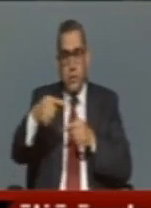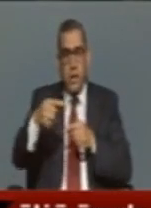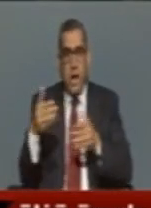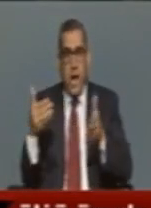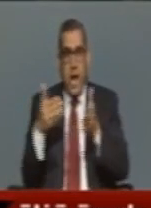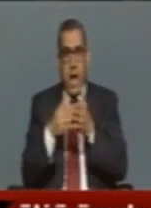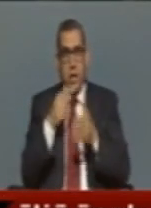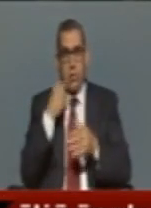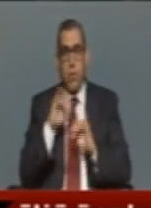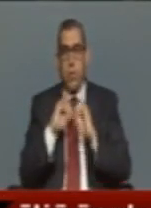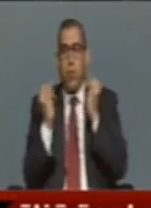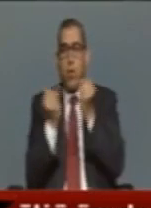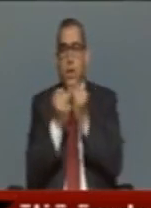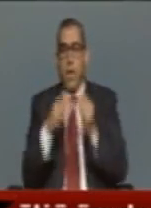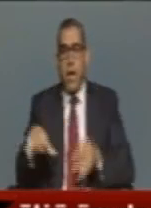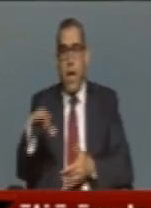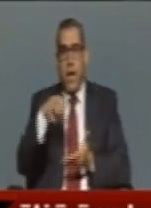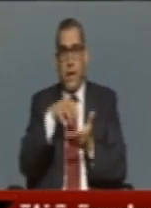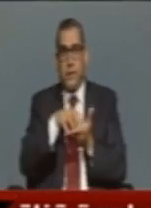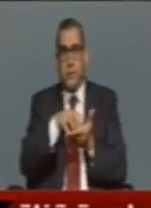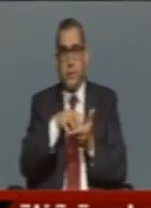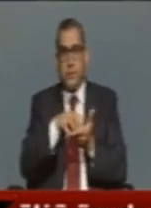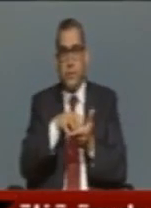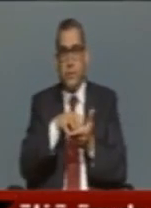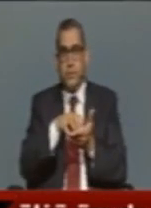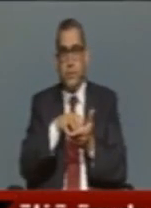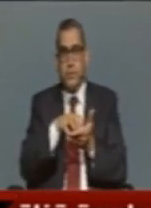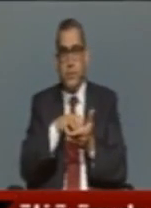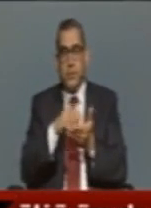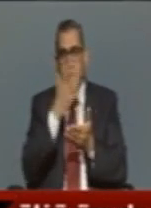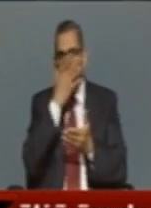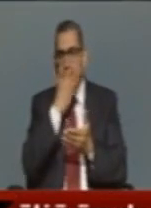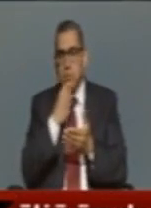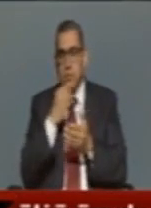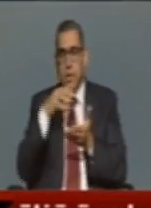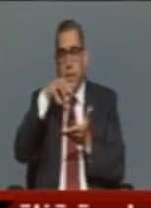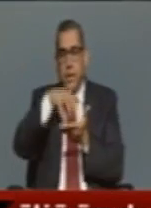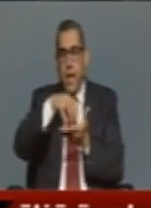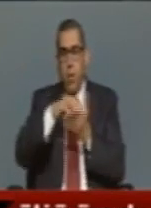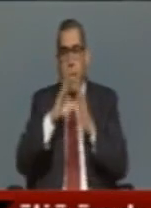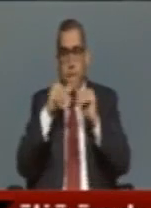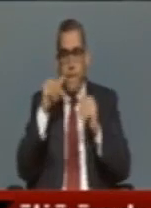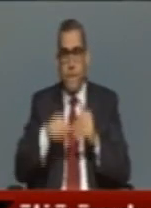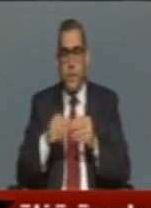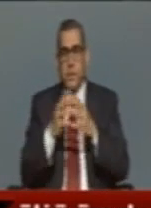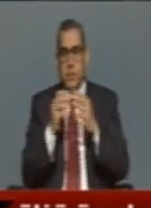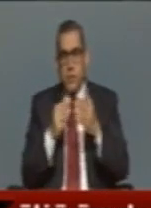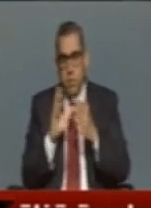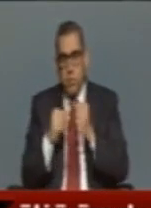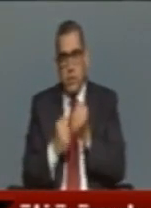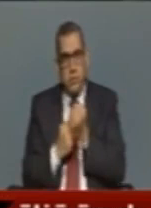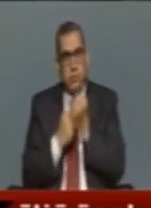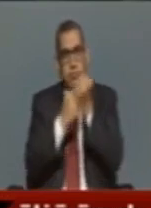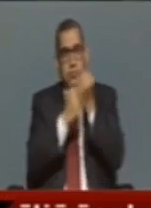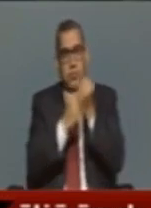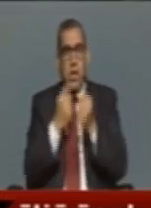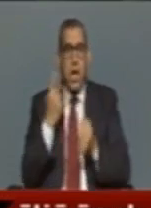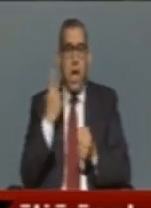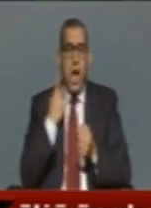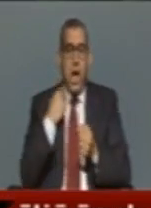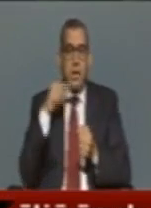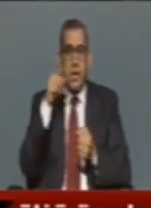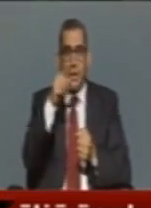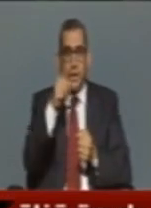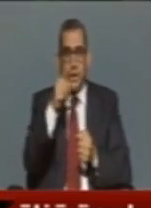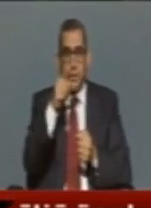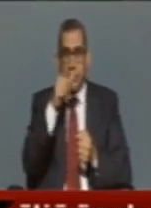مجتمعنا وعلى شكل الدوله المصريه وتقدمها. العدد اللي بنتكلم عليه ده